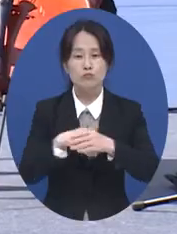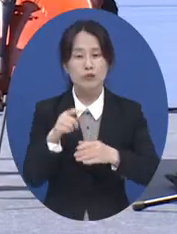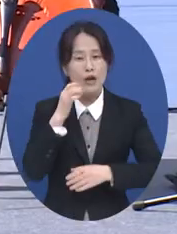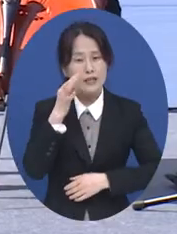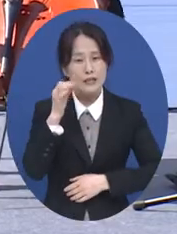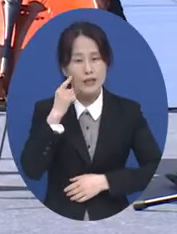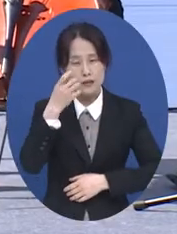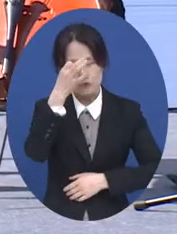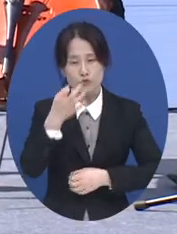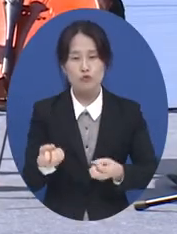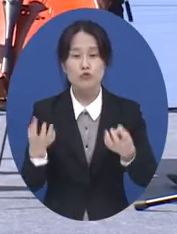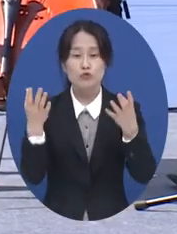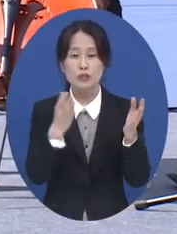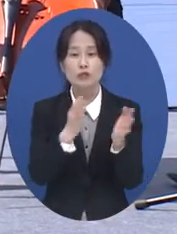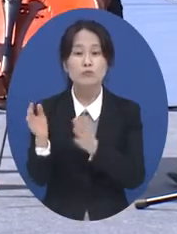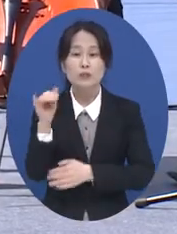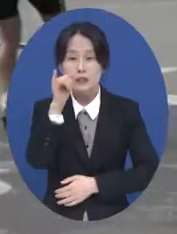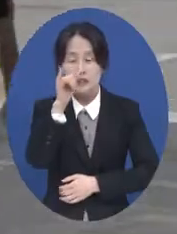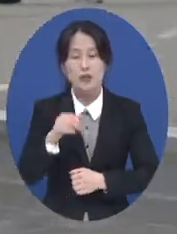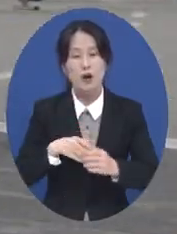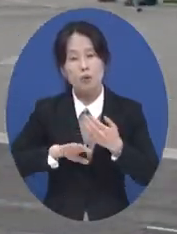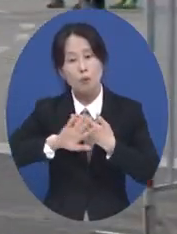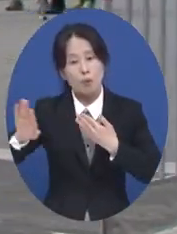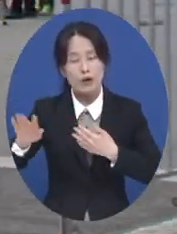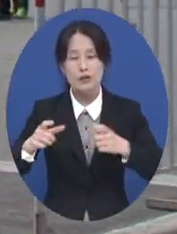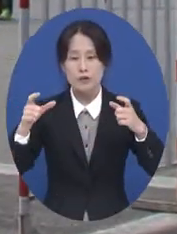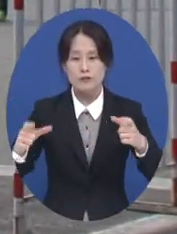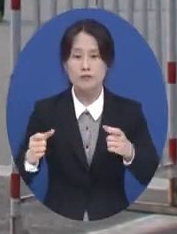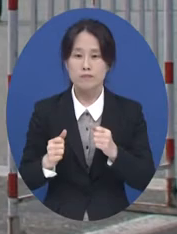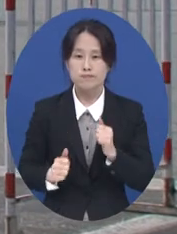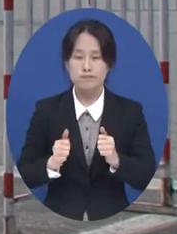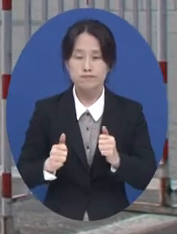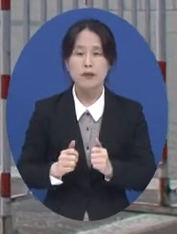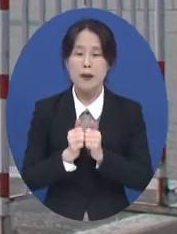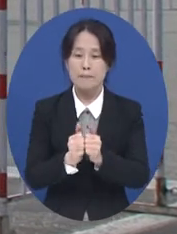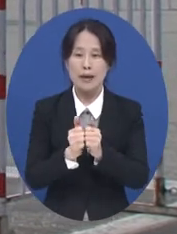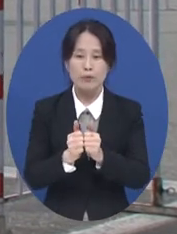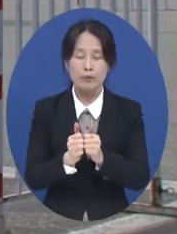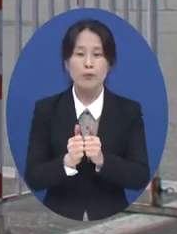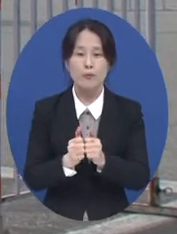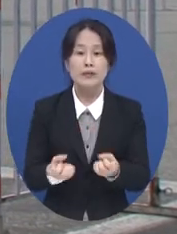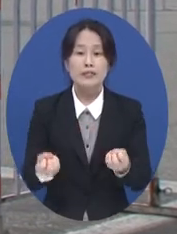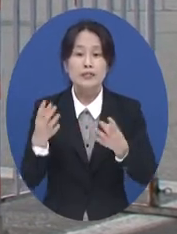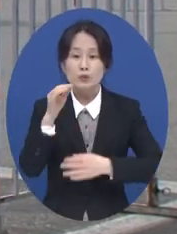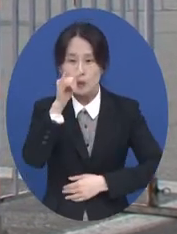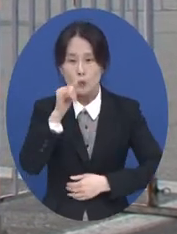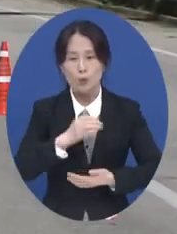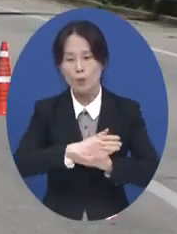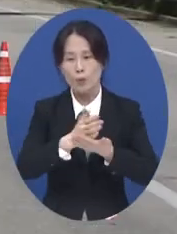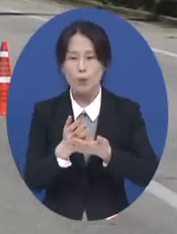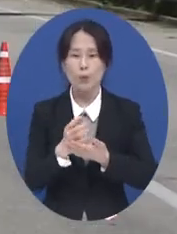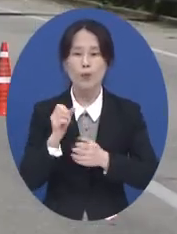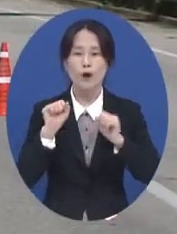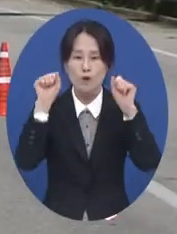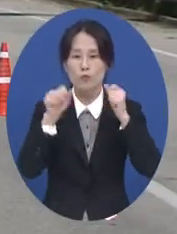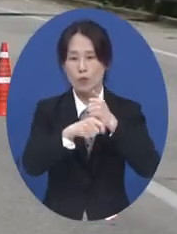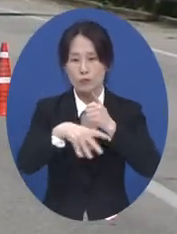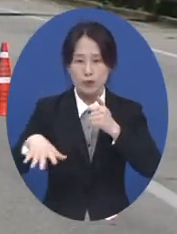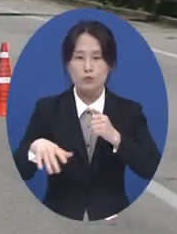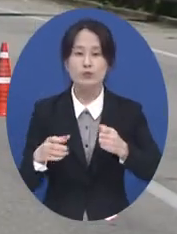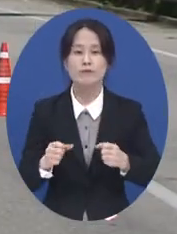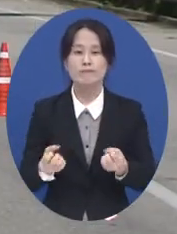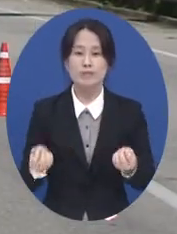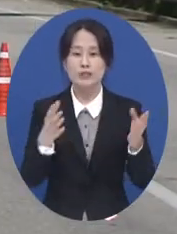등 문화 예술 축제가 펼쳐집니다 이외에도 민통선 구간을 달리는 평화통일 마라톤 행사 등 다양한 스포츠